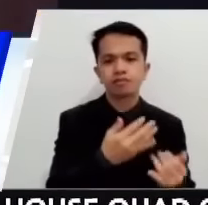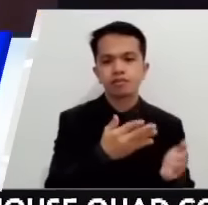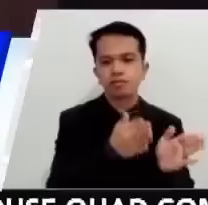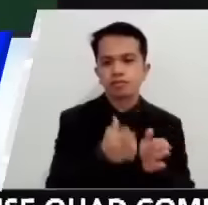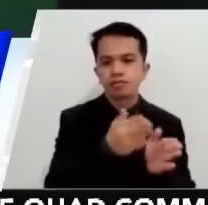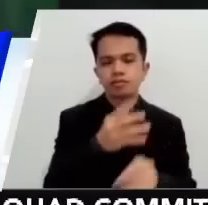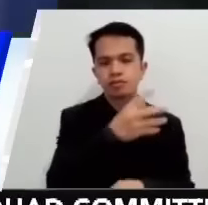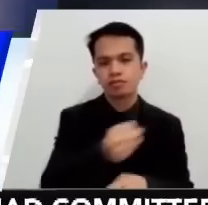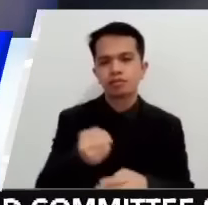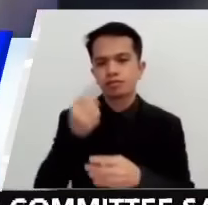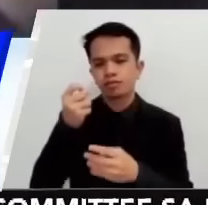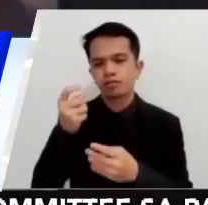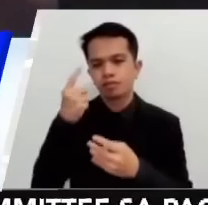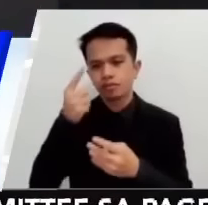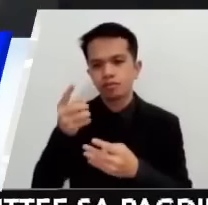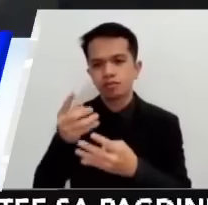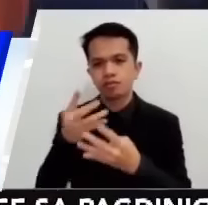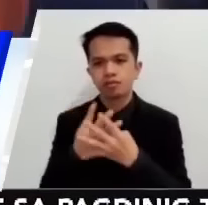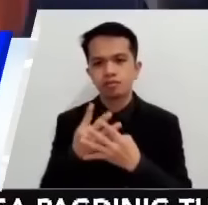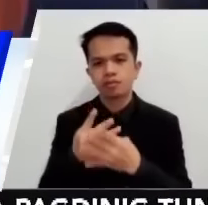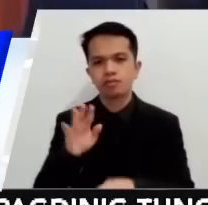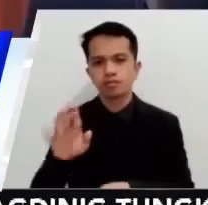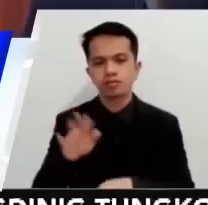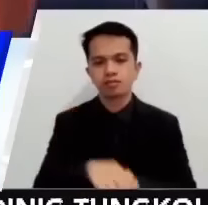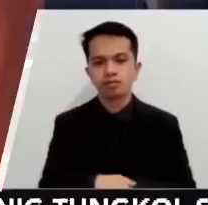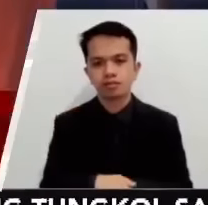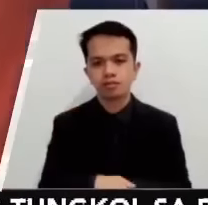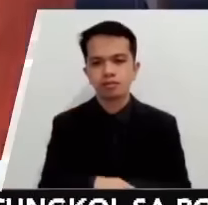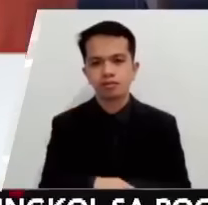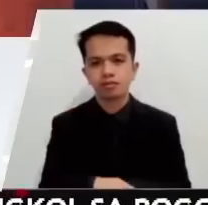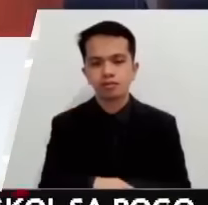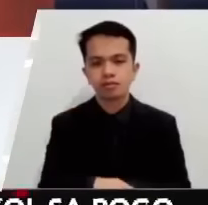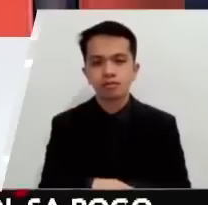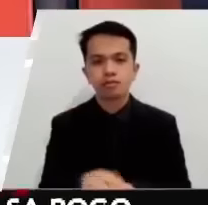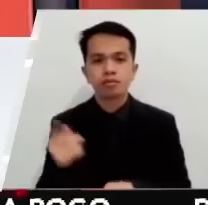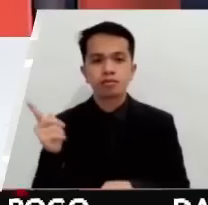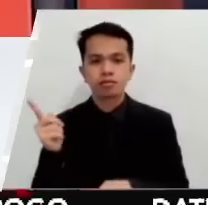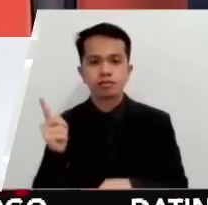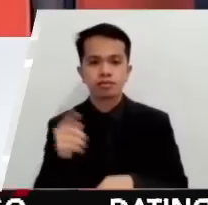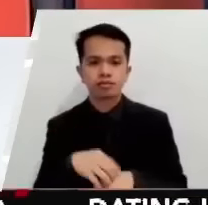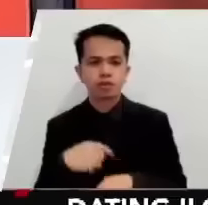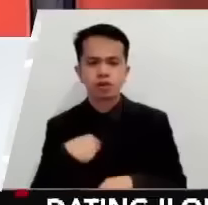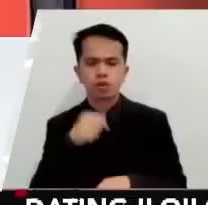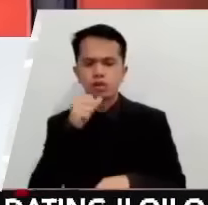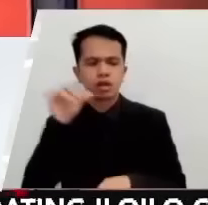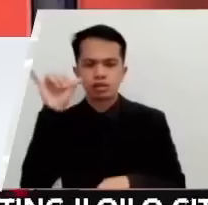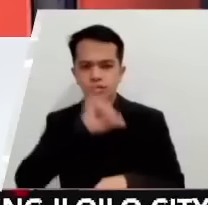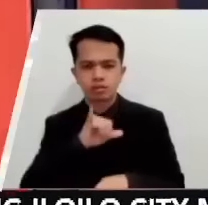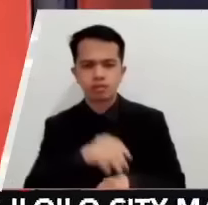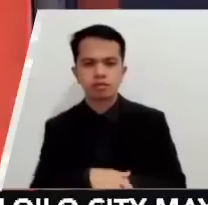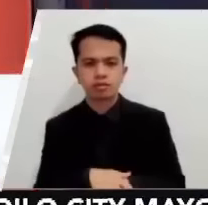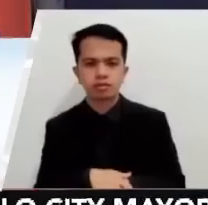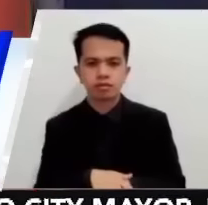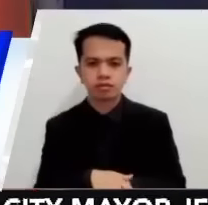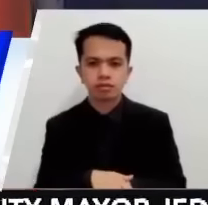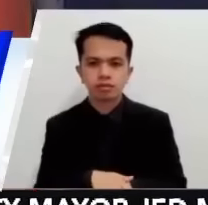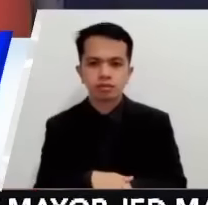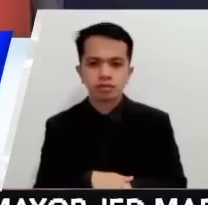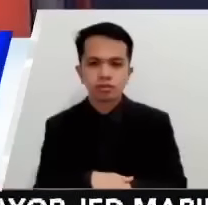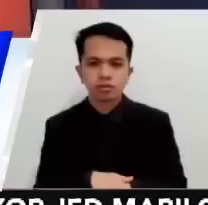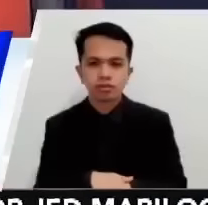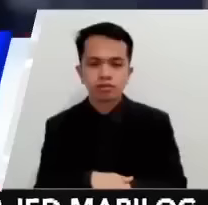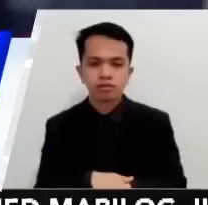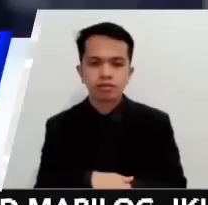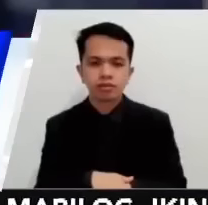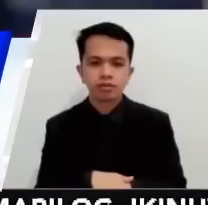akusado, itinanggi niya ang paratang. Nakainom lang po, pero hindi po lasing nun. Nulungan ko po siya pumunta ng CR po dahil po magsusuko daw